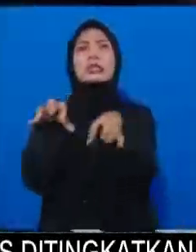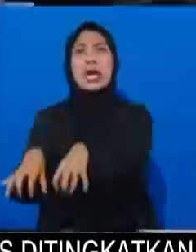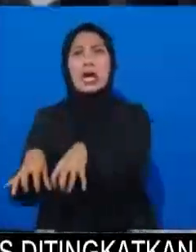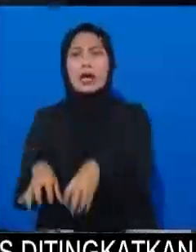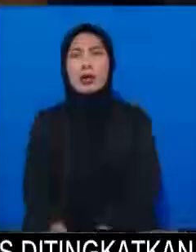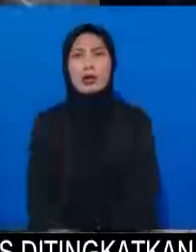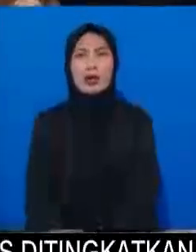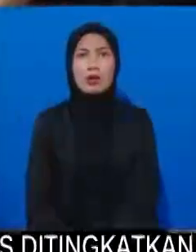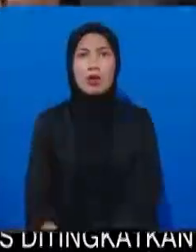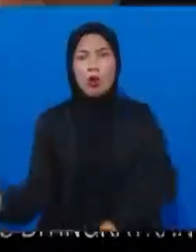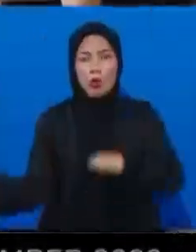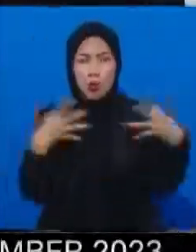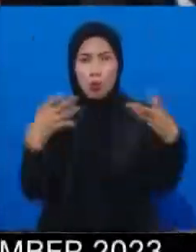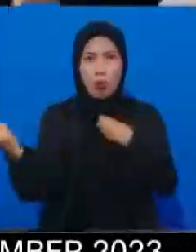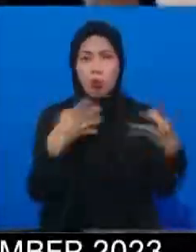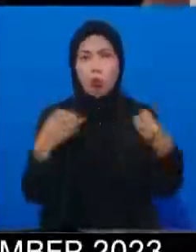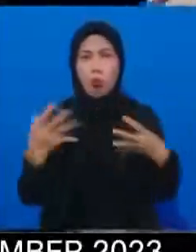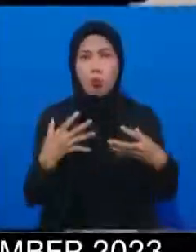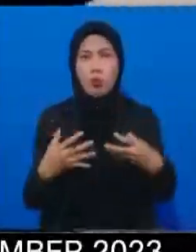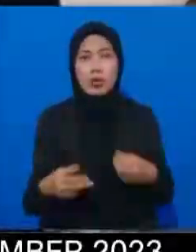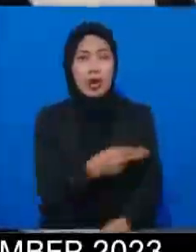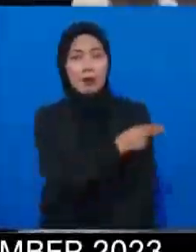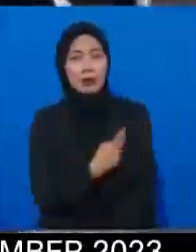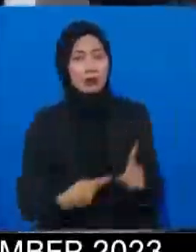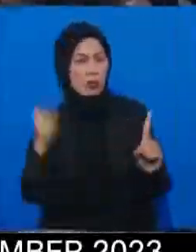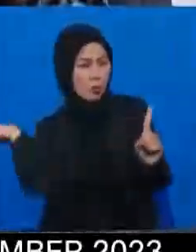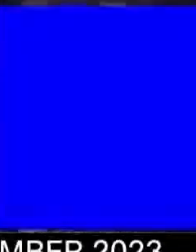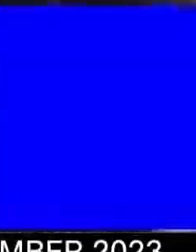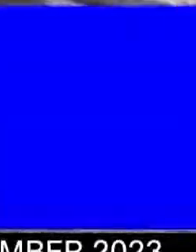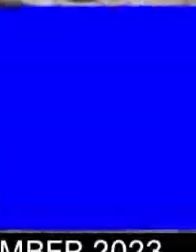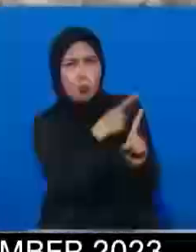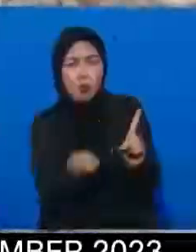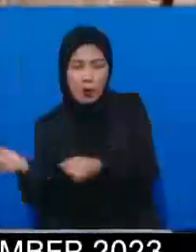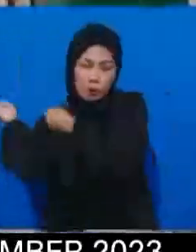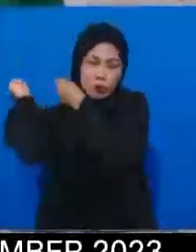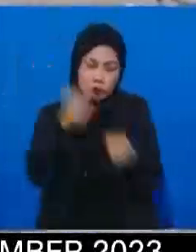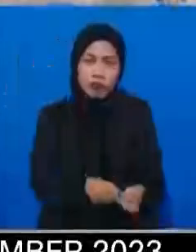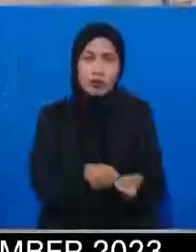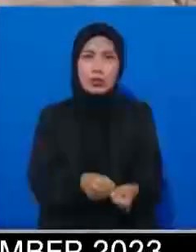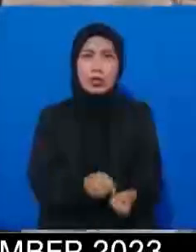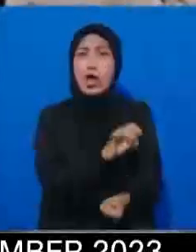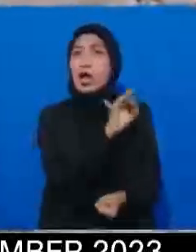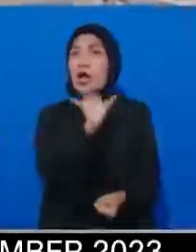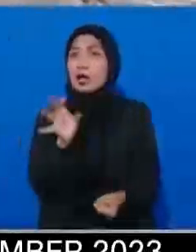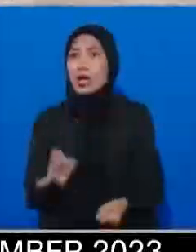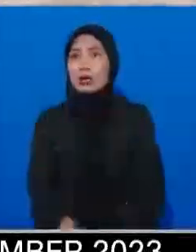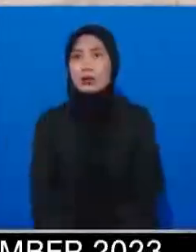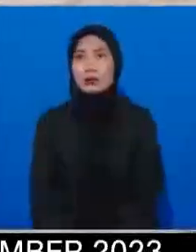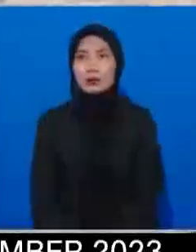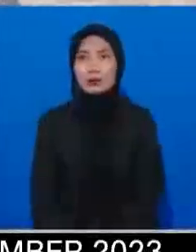Pedagang melawan dengan cara menghadang, bahkan memukuli petugas saat kursi, meja, dan tenda hendak